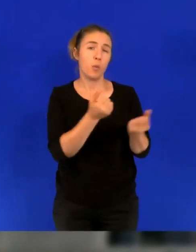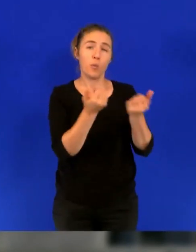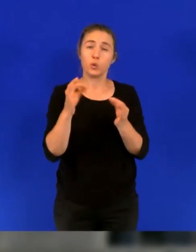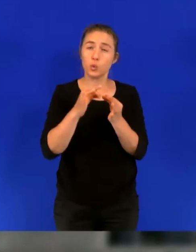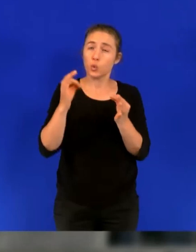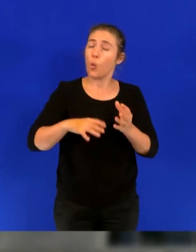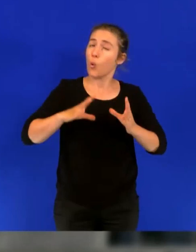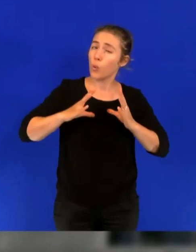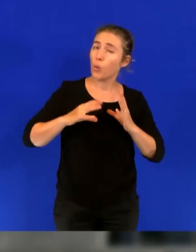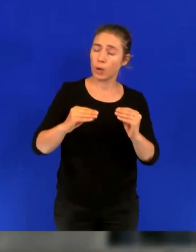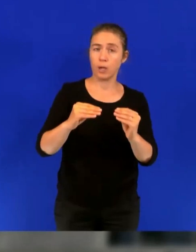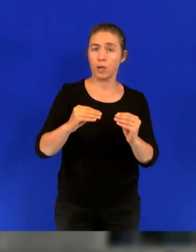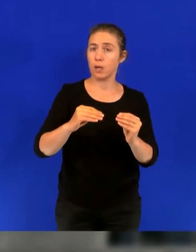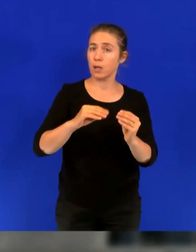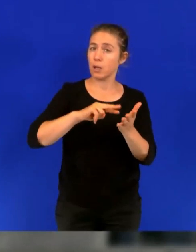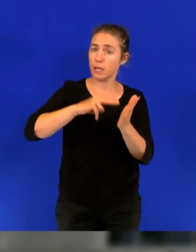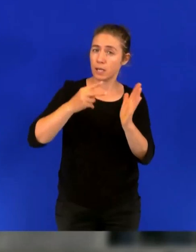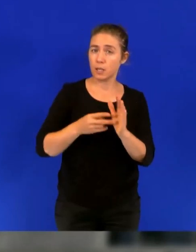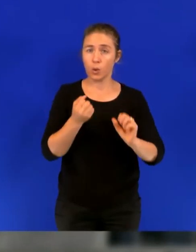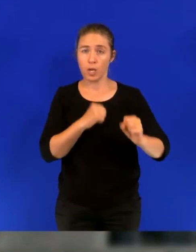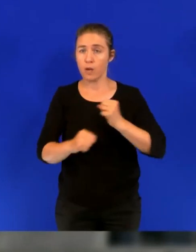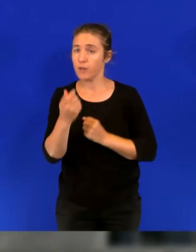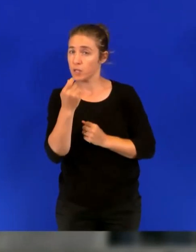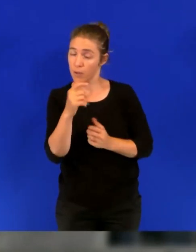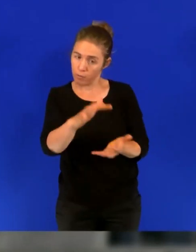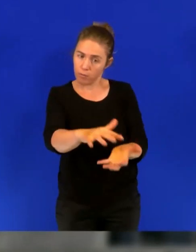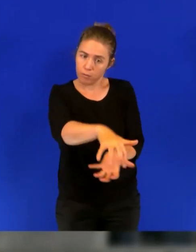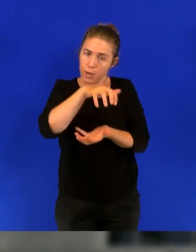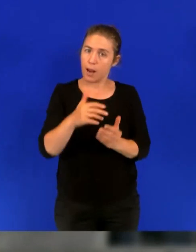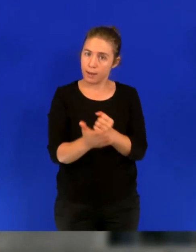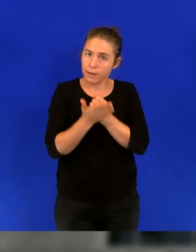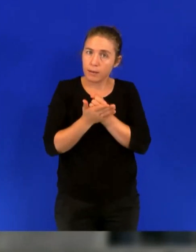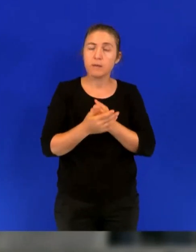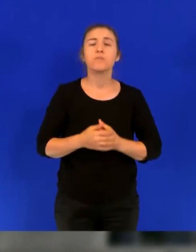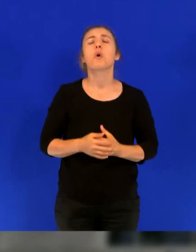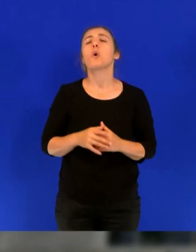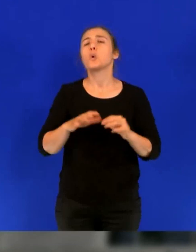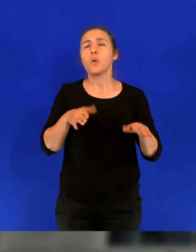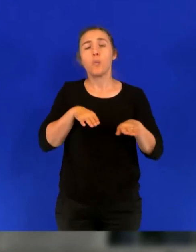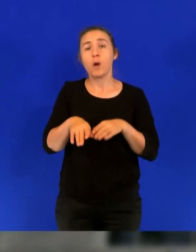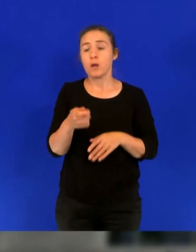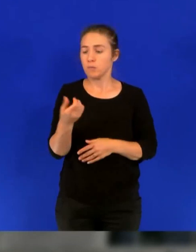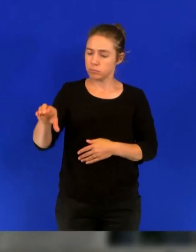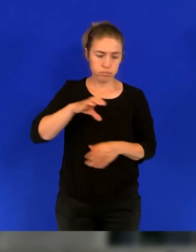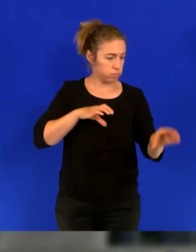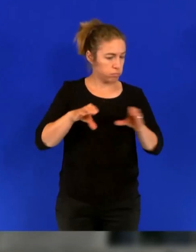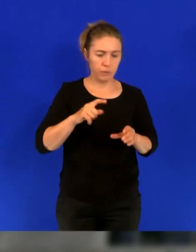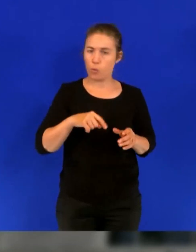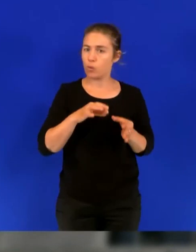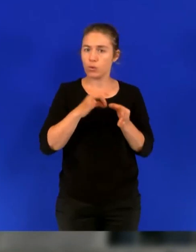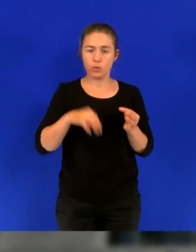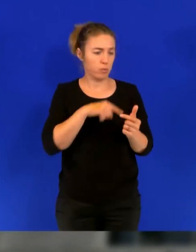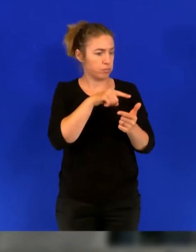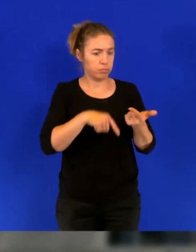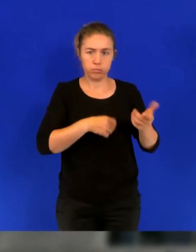soient techniques, organisationnelles ou financières. Pour dégager des moyens nouveaux, tous les leviers doivent être déployés. C'est pourquoi